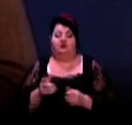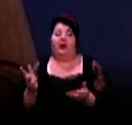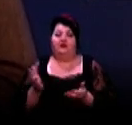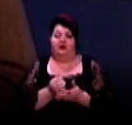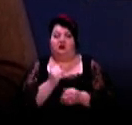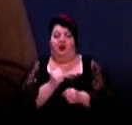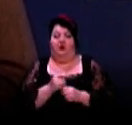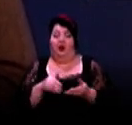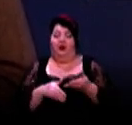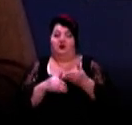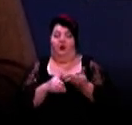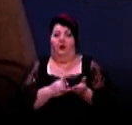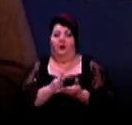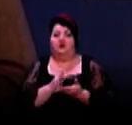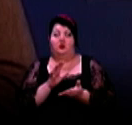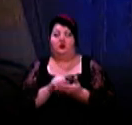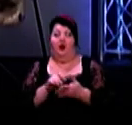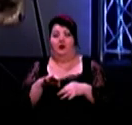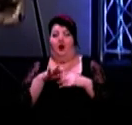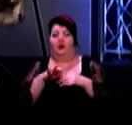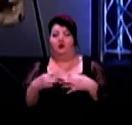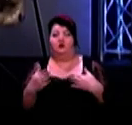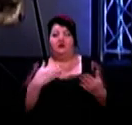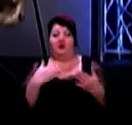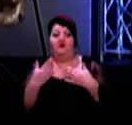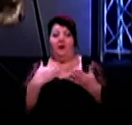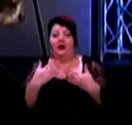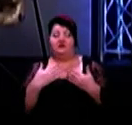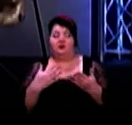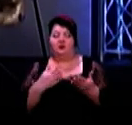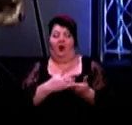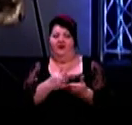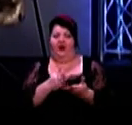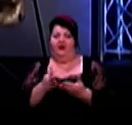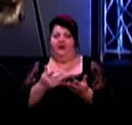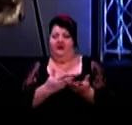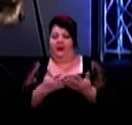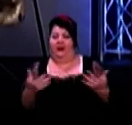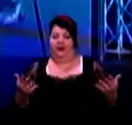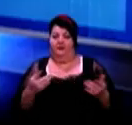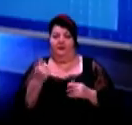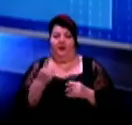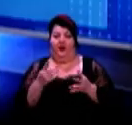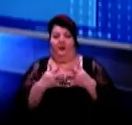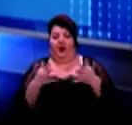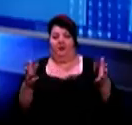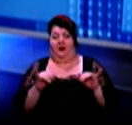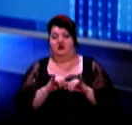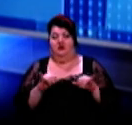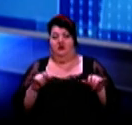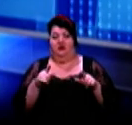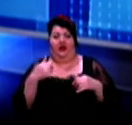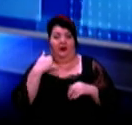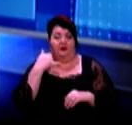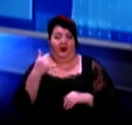за допомогою служби зайнятості, як пройти співбесіду за таких умов? Варіантів декілька. Варіант перший, найбільш розповсюджений – це